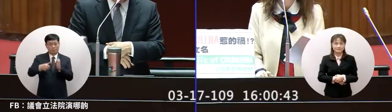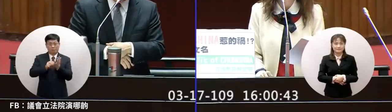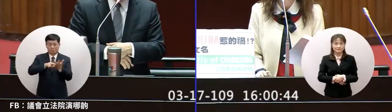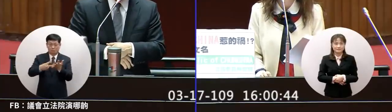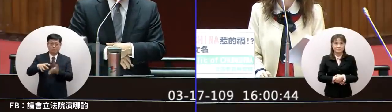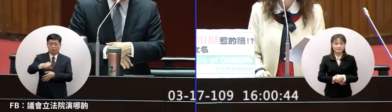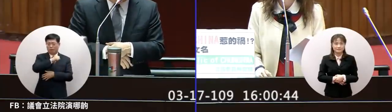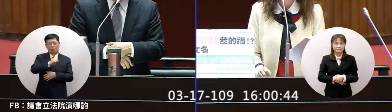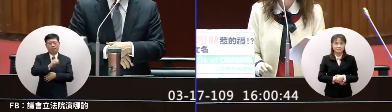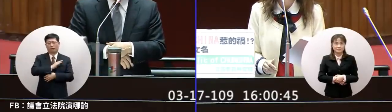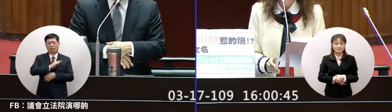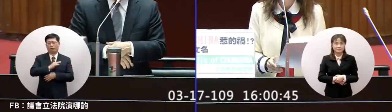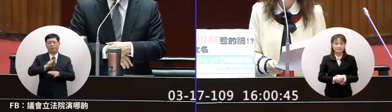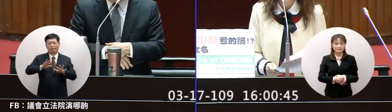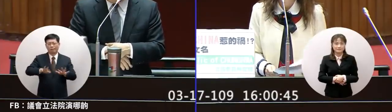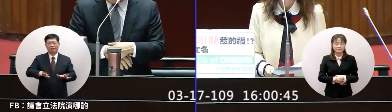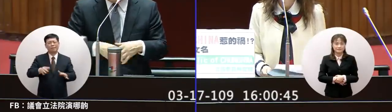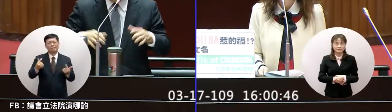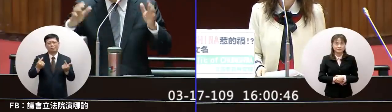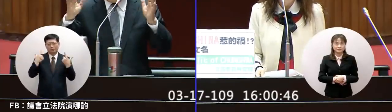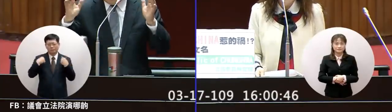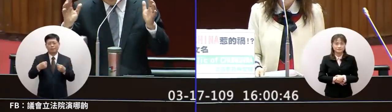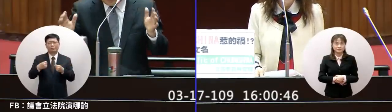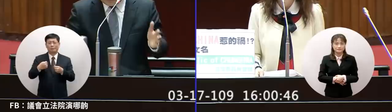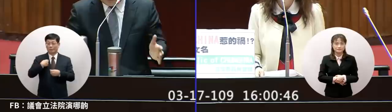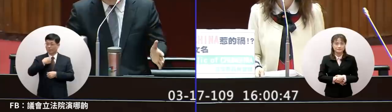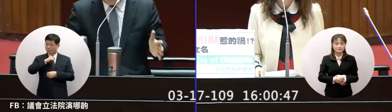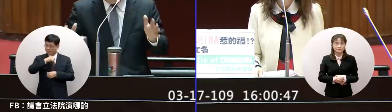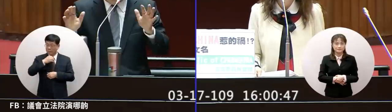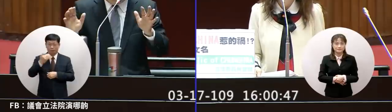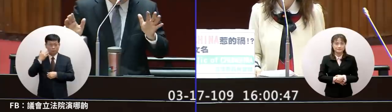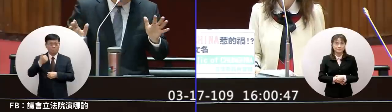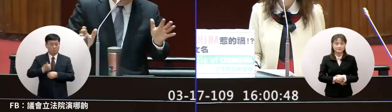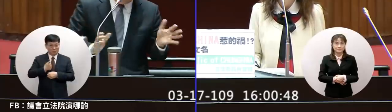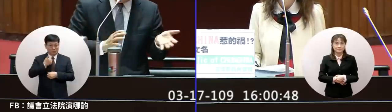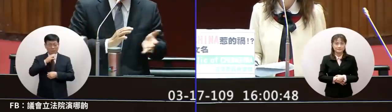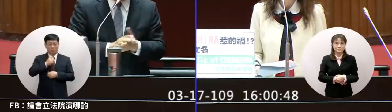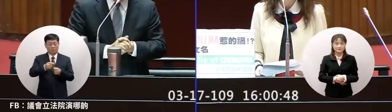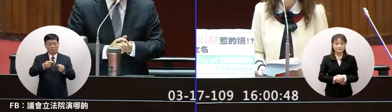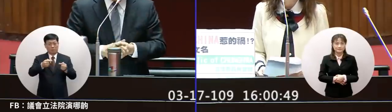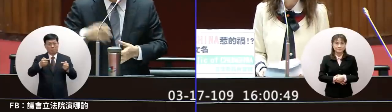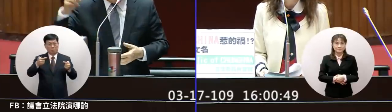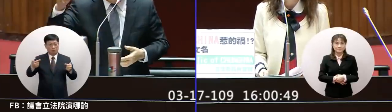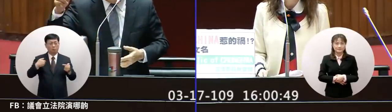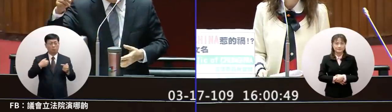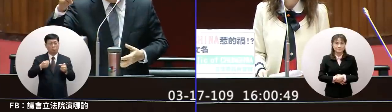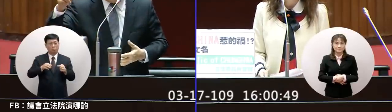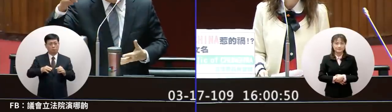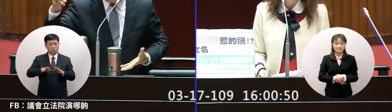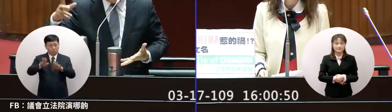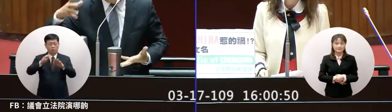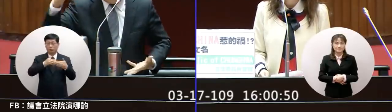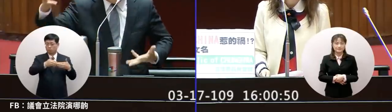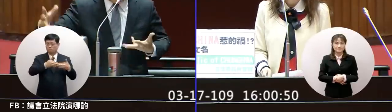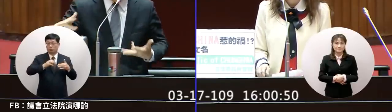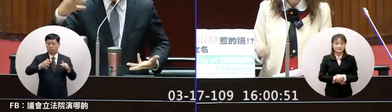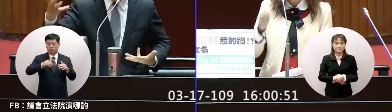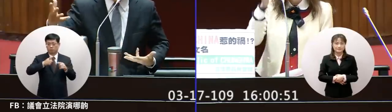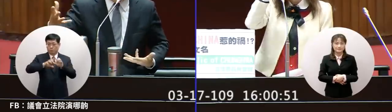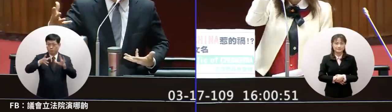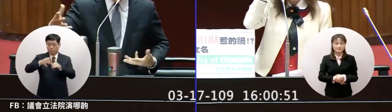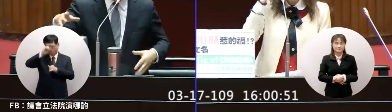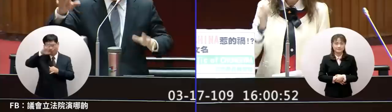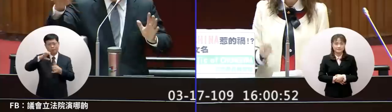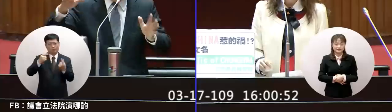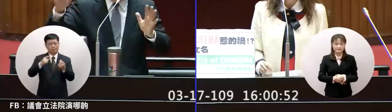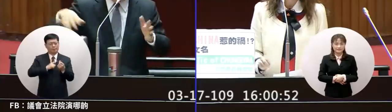佮占过。啊不过啦，总是啦，台湾行到迄江民意渐渐行到遮。你看，即马连中国国民党内面嘛在